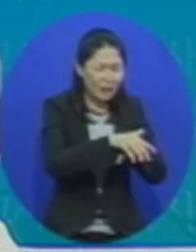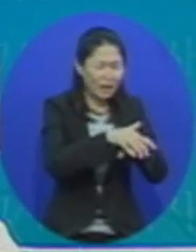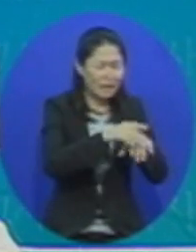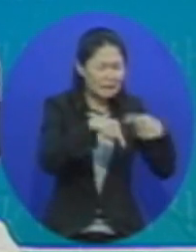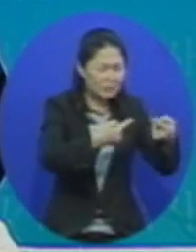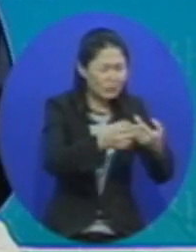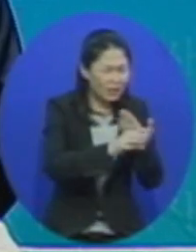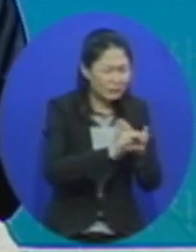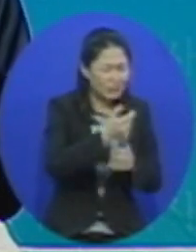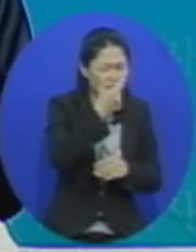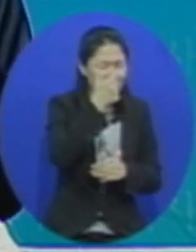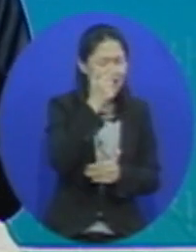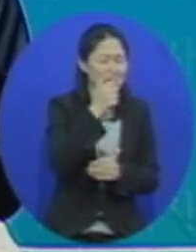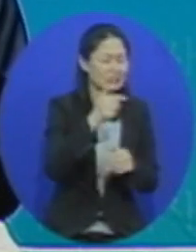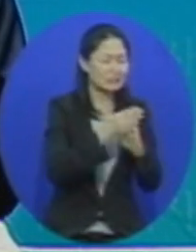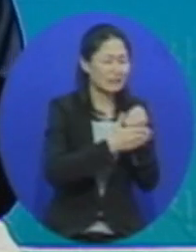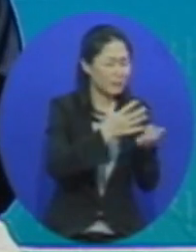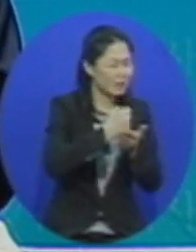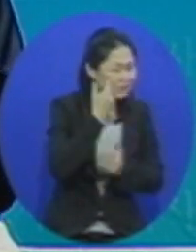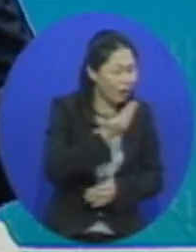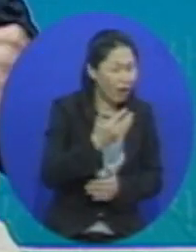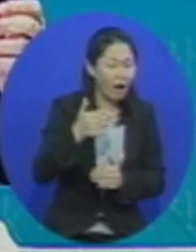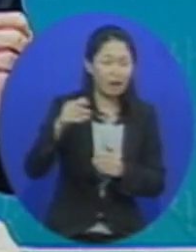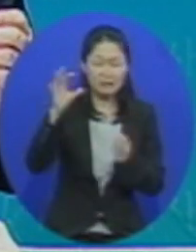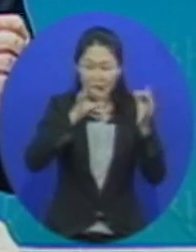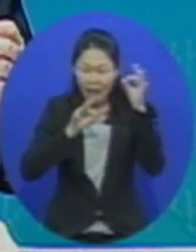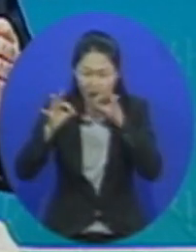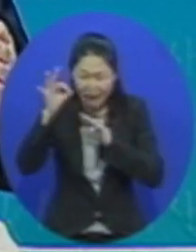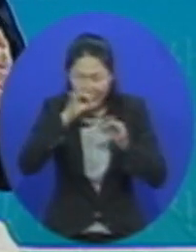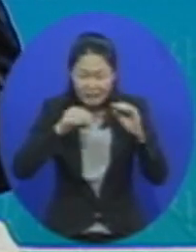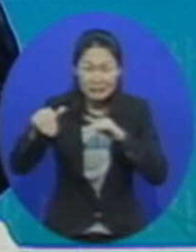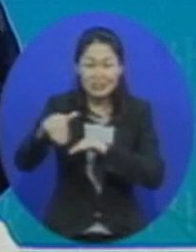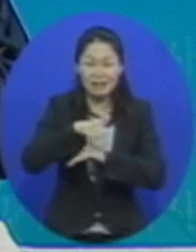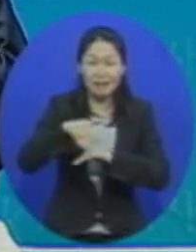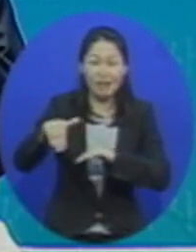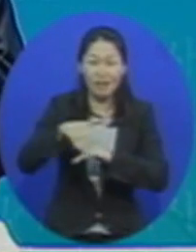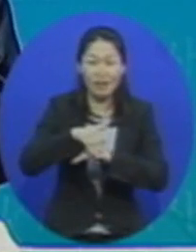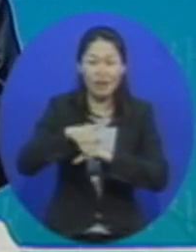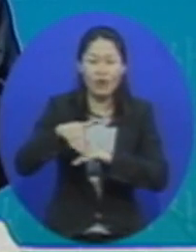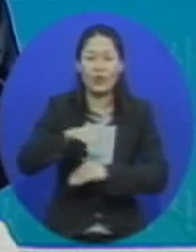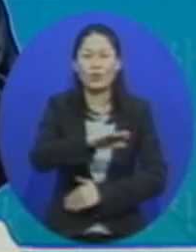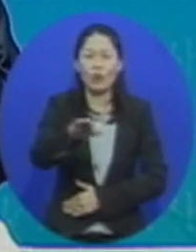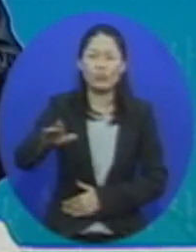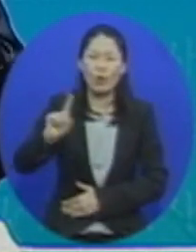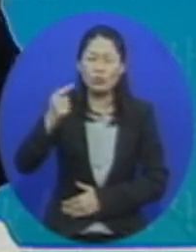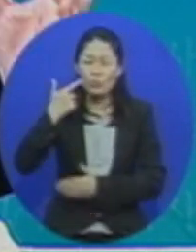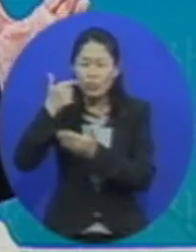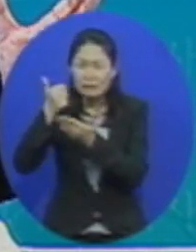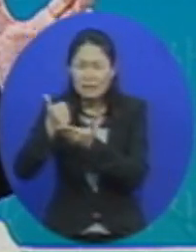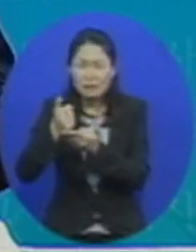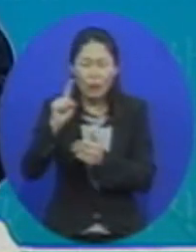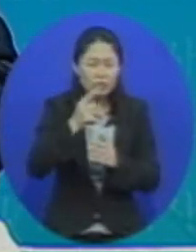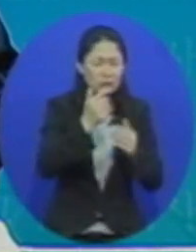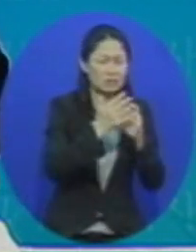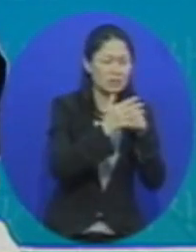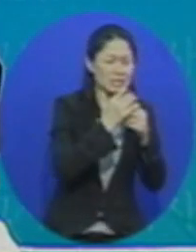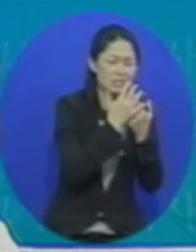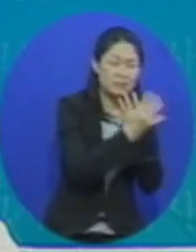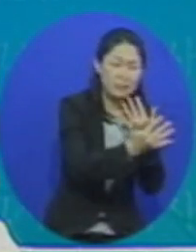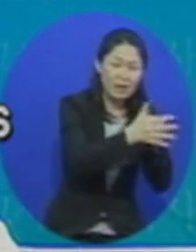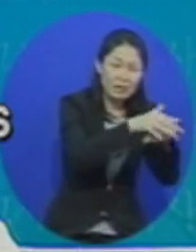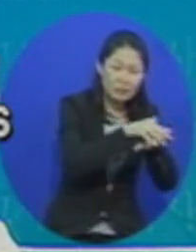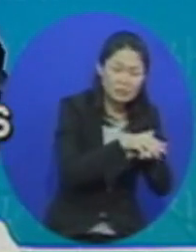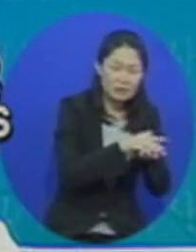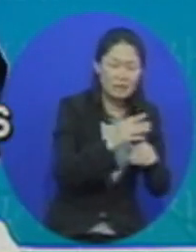받을 까 하고 찾았 안해요 여러분 어떤 목사님이나 어떤 집회에서 은혜를 받을 수